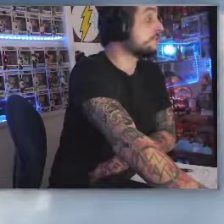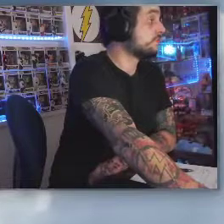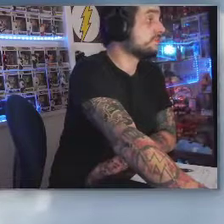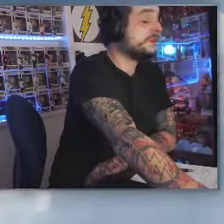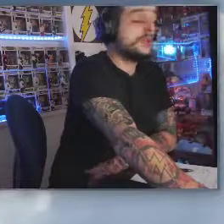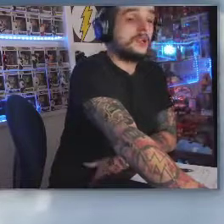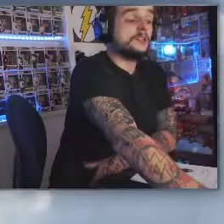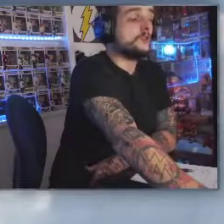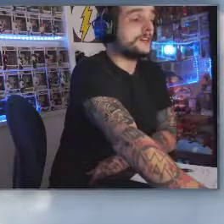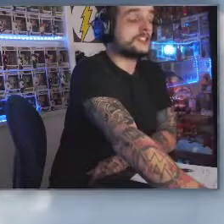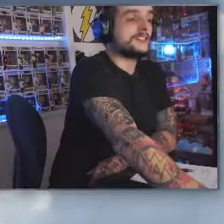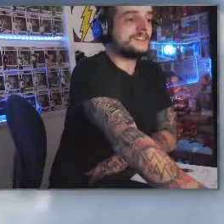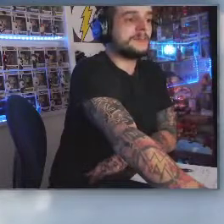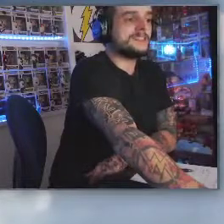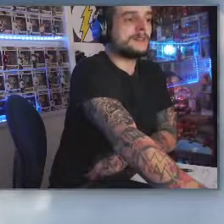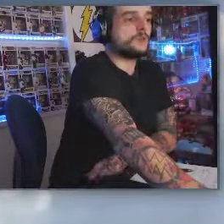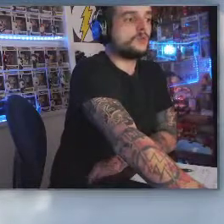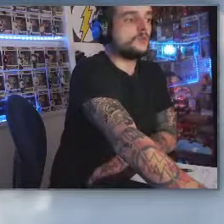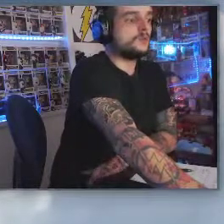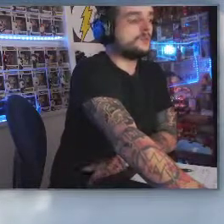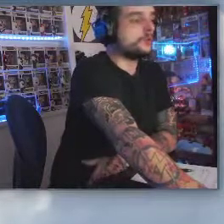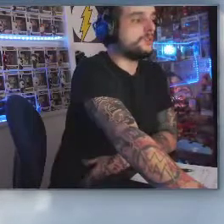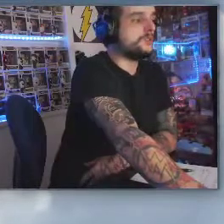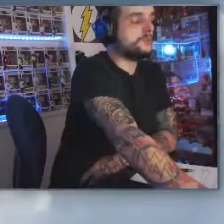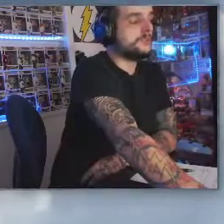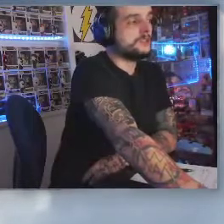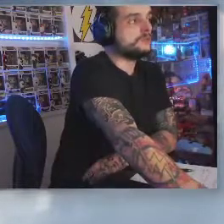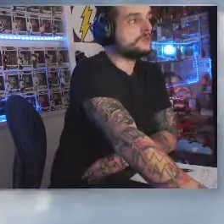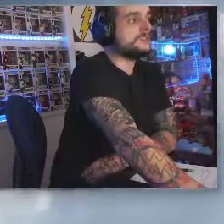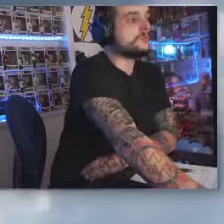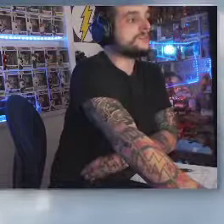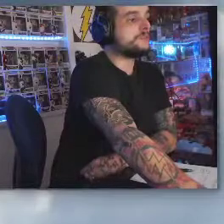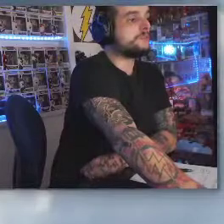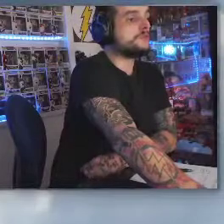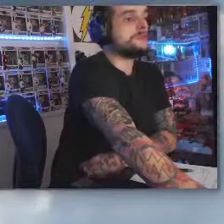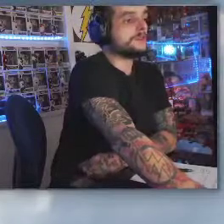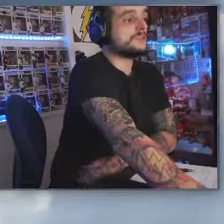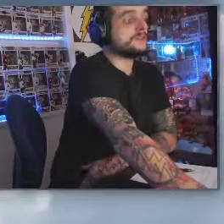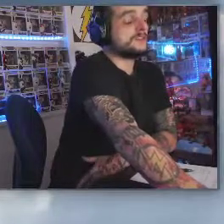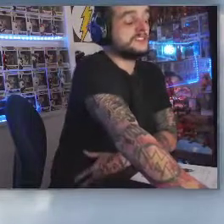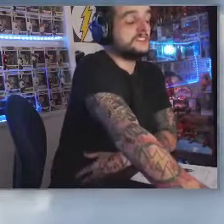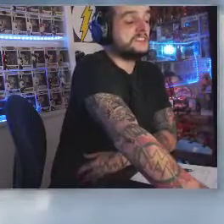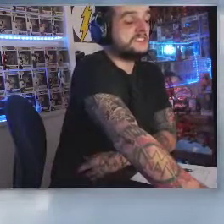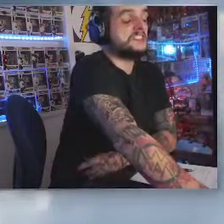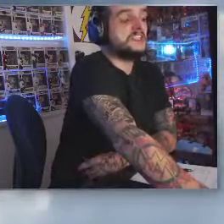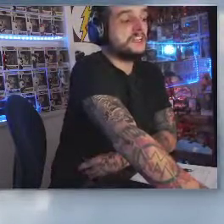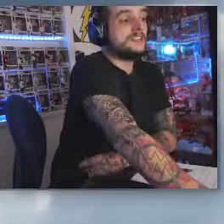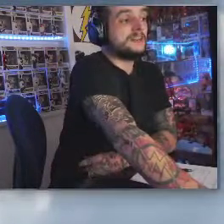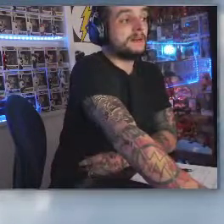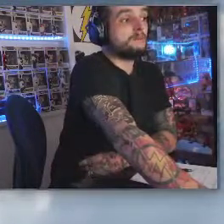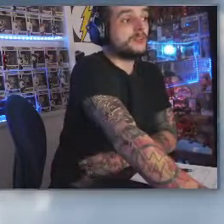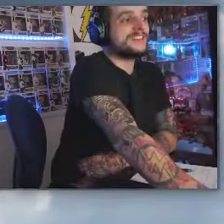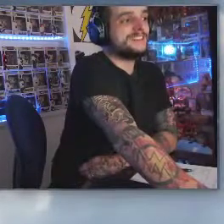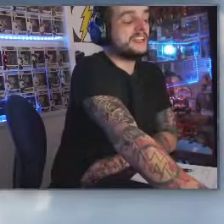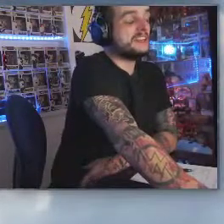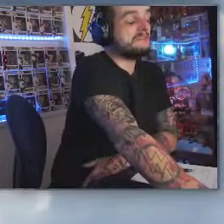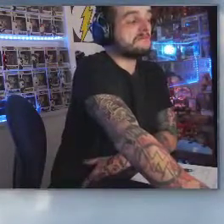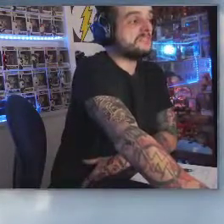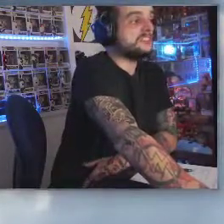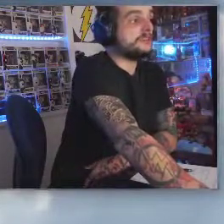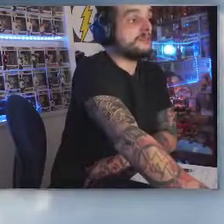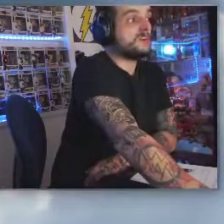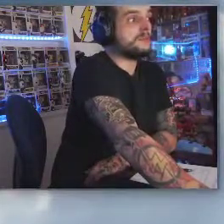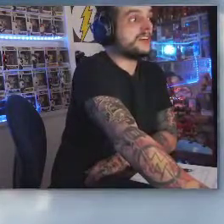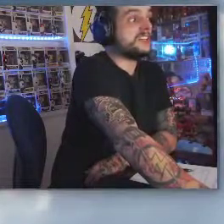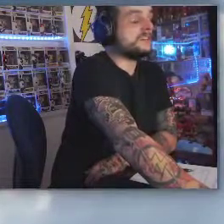de sanctions, de machin, ça ne passait pas trop pour l'opinion publique. Et du coup, ils auront peut-être plus de personnes qui vont se vacciner s'il n'y a pas la menace derrière.